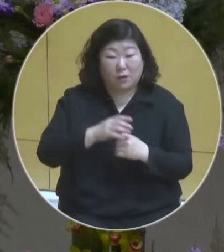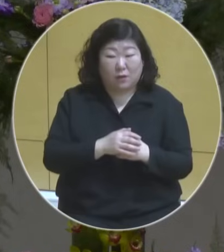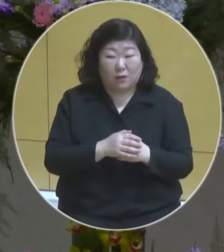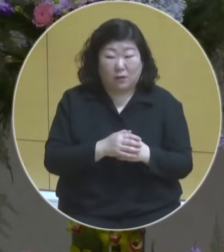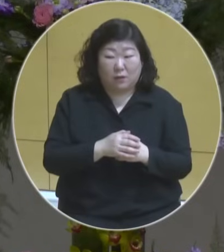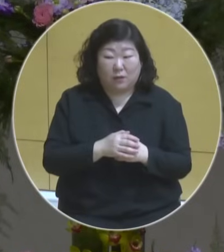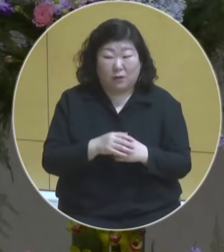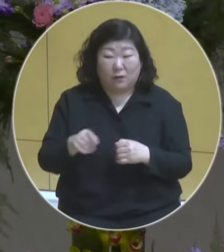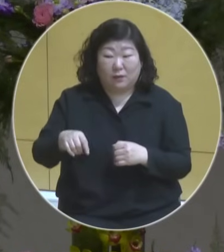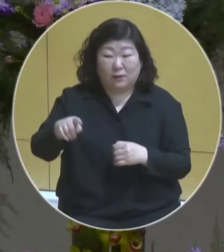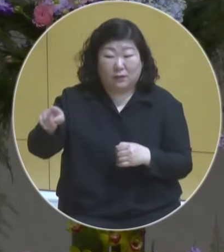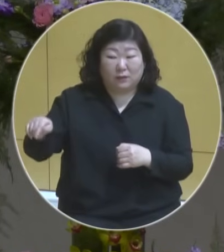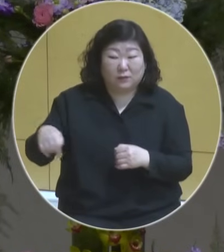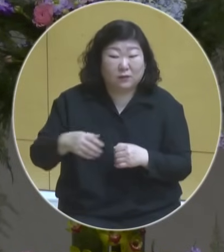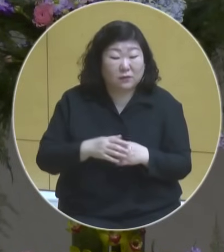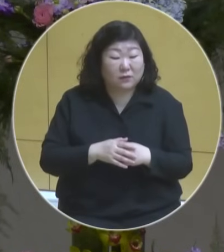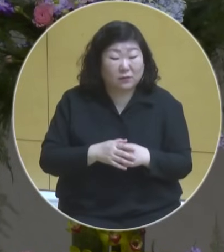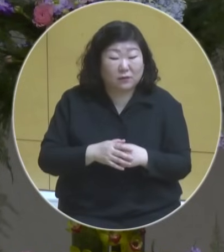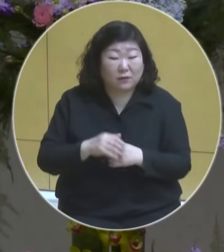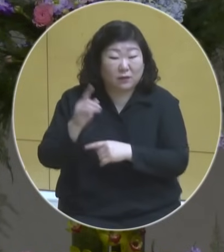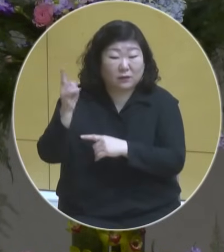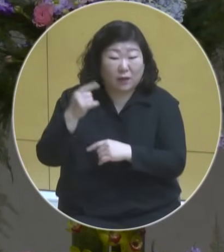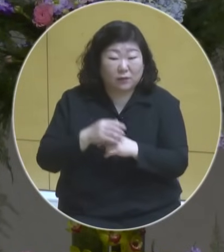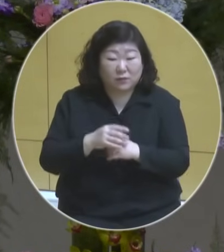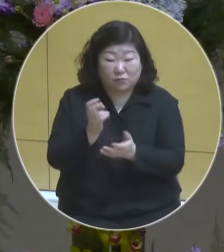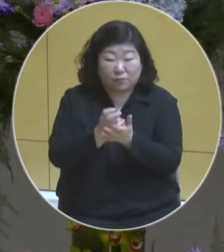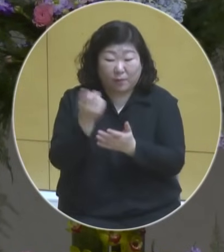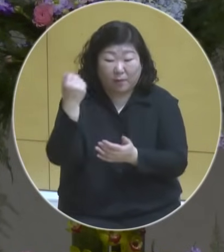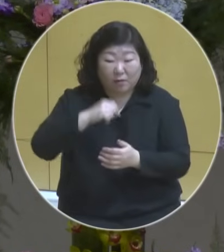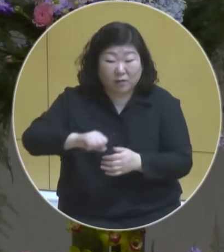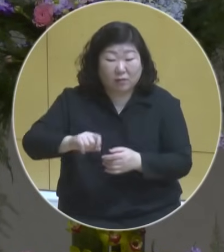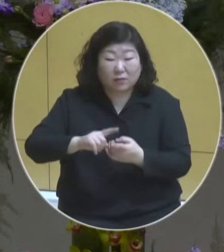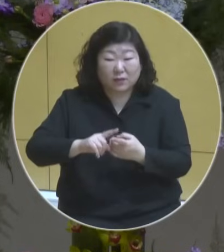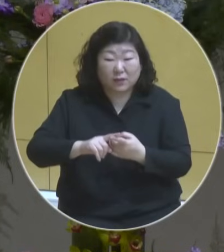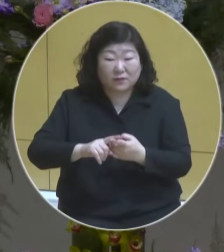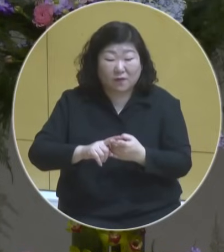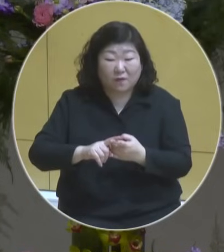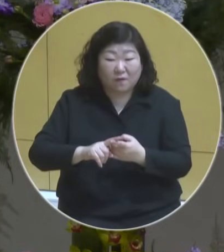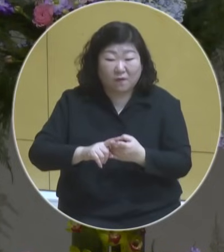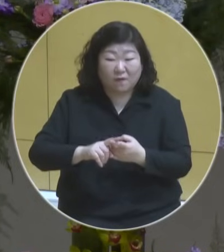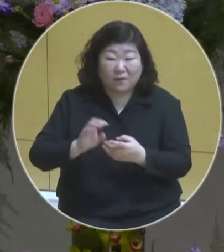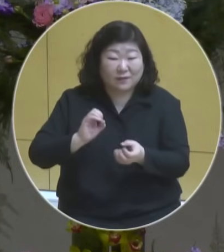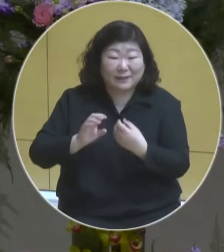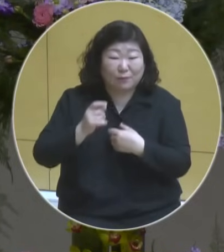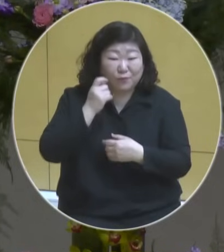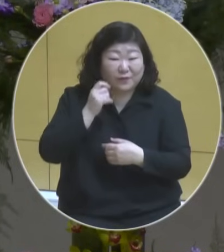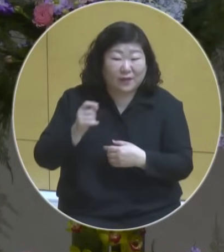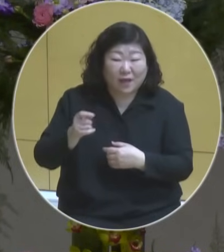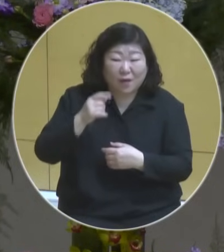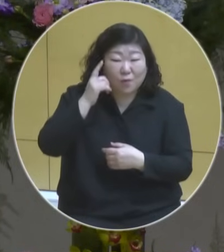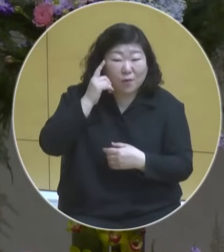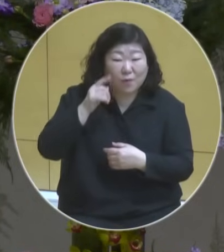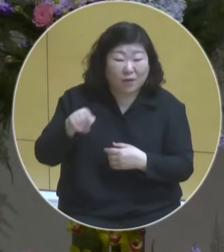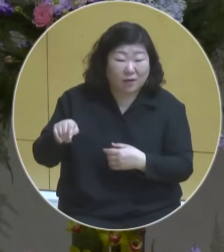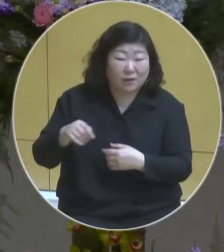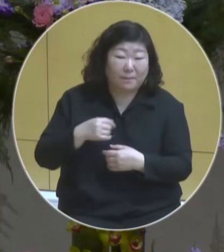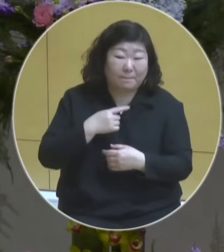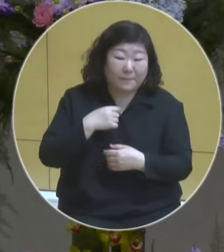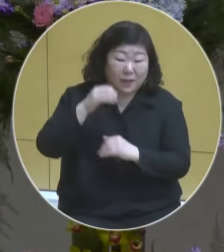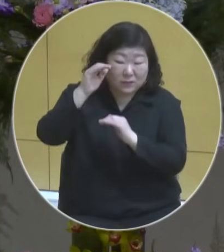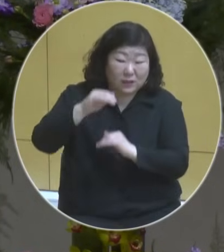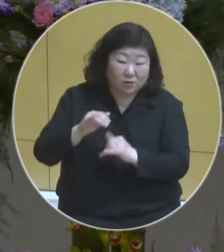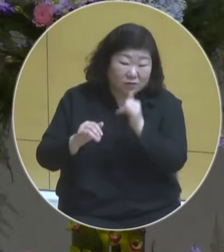것을 그들이 인정하기도 싫고 받아들일 수도 없었습니다 그 대답을 못 합니다 자 그리고 또 보십시다